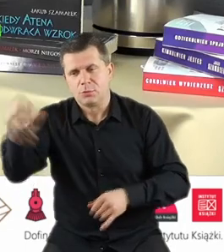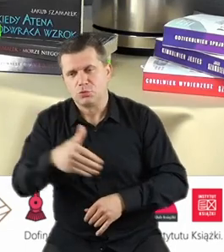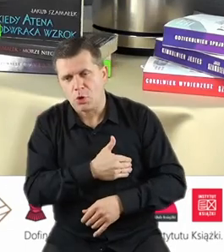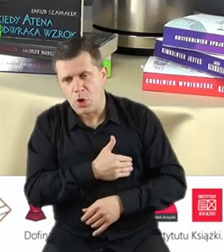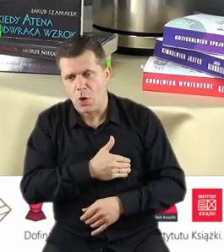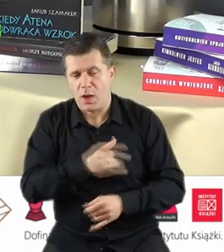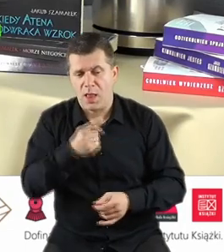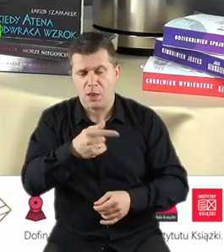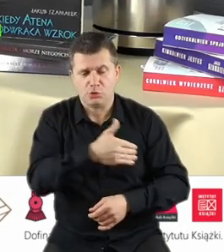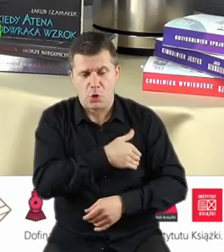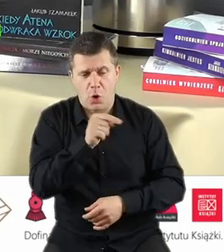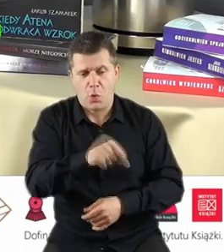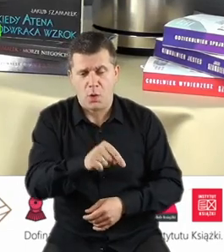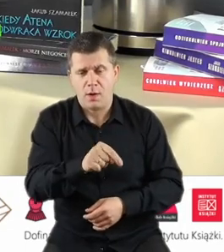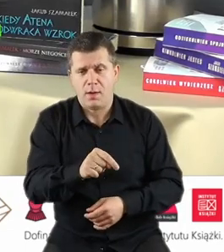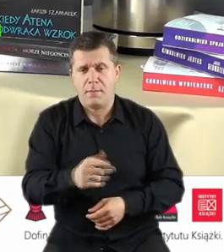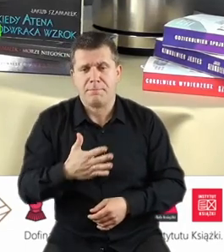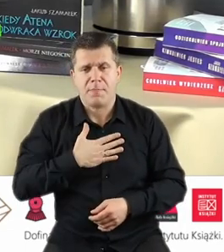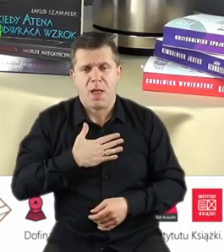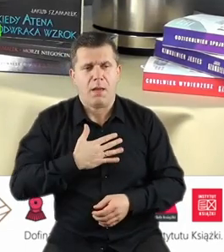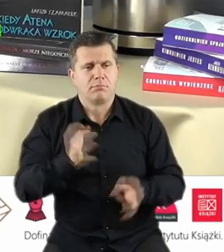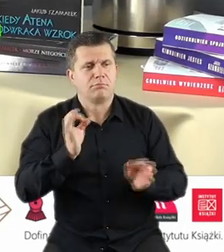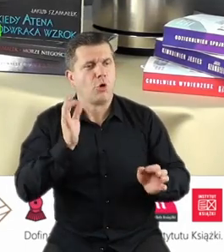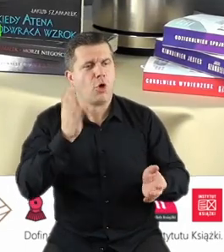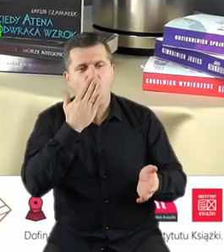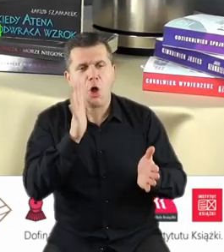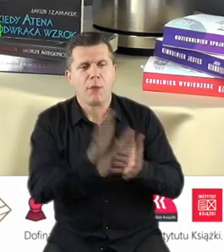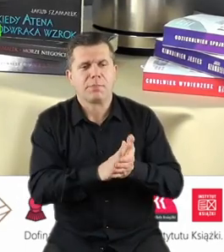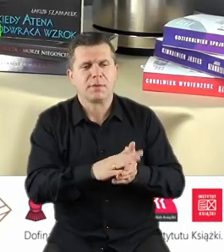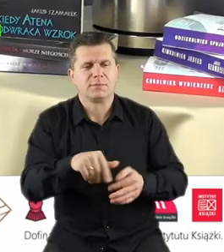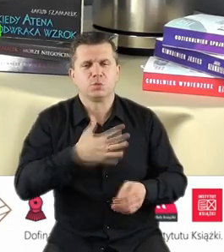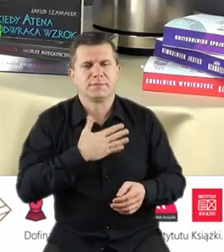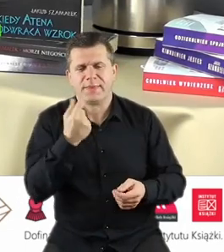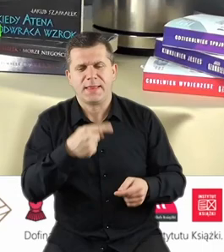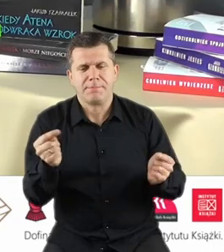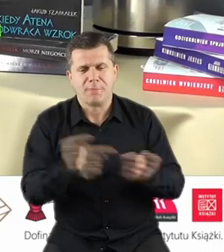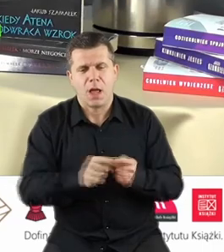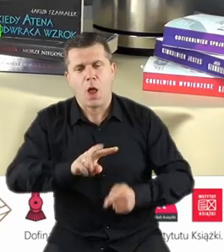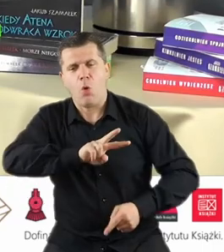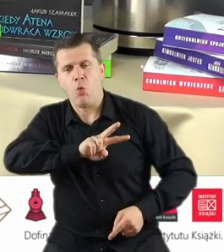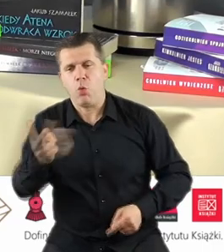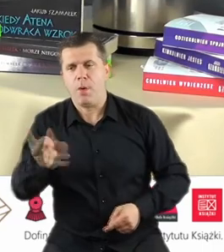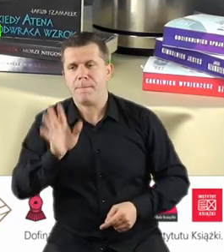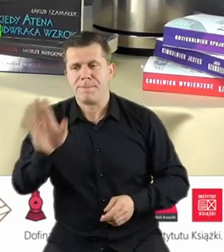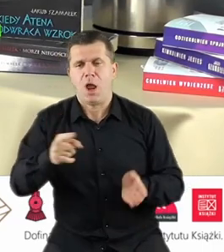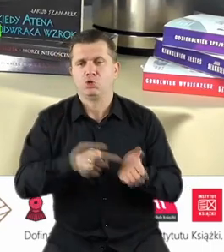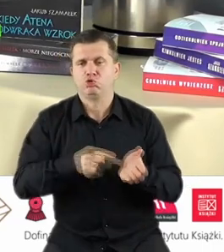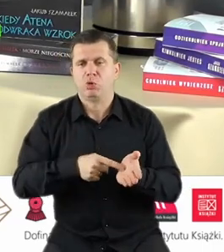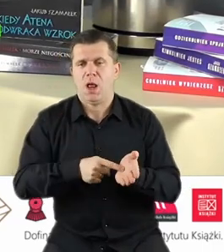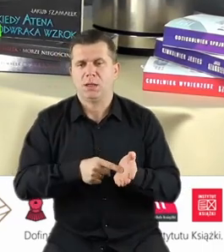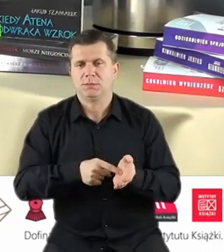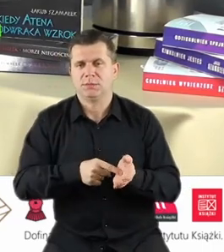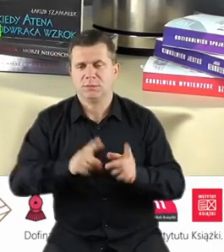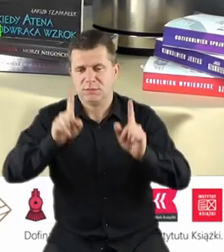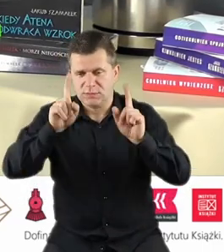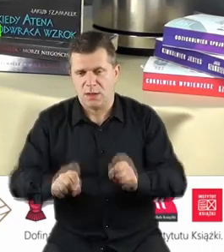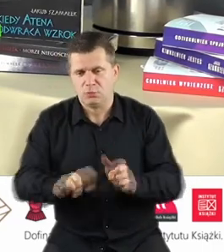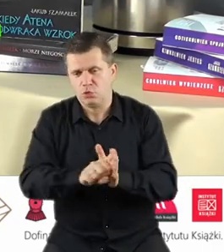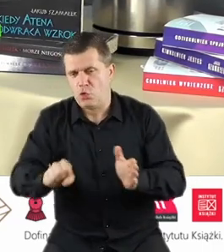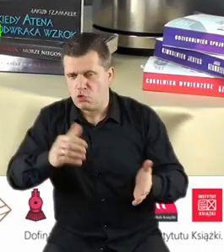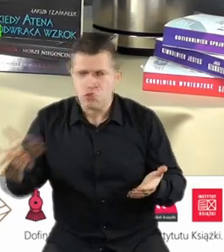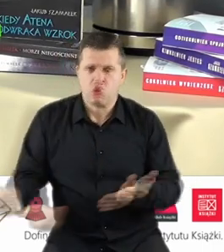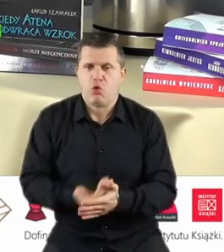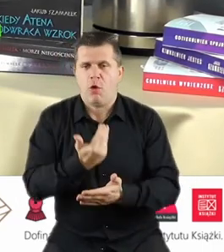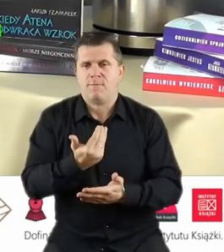jednej szkole tam mieli jakąś reputację, która nie do końca im pasowała, to w tej drugiej mieli szansę zacząć zupełnie jakby ze świeżym